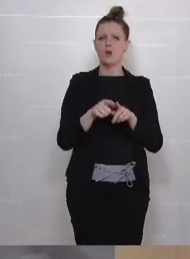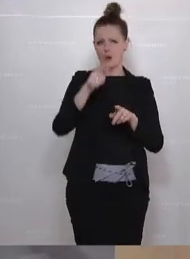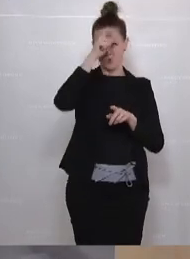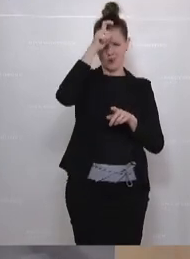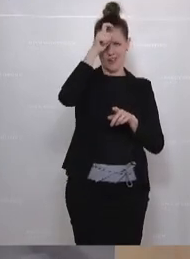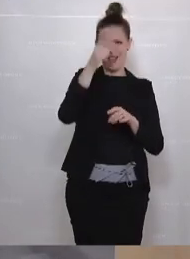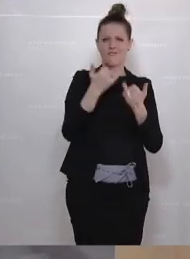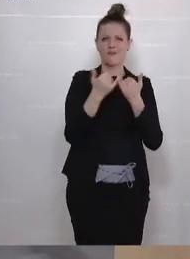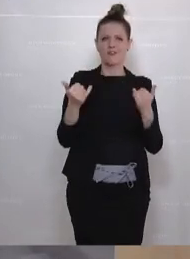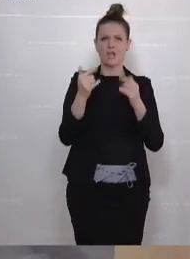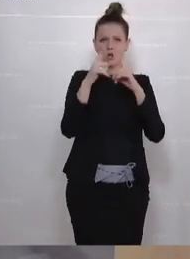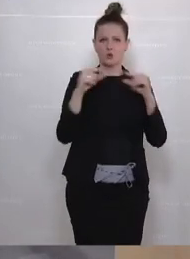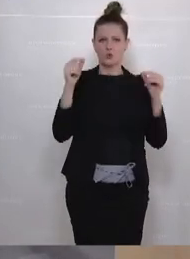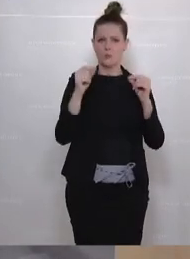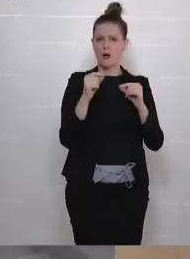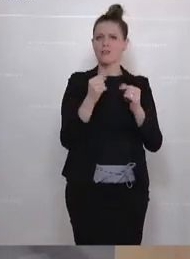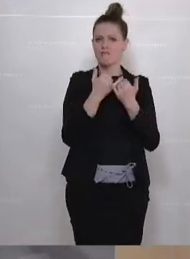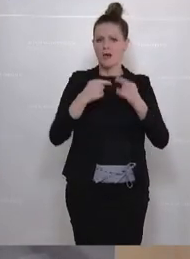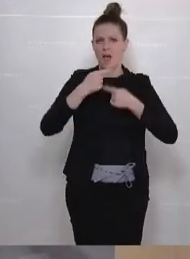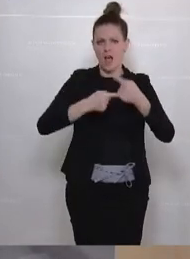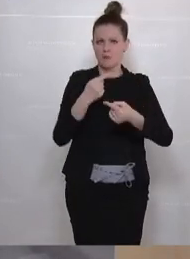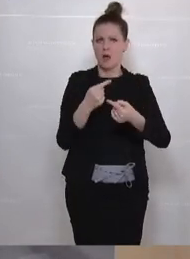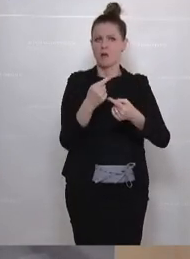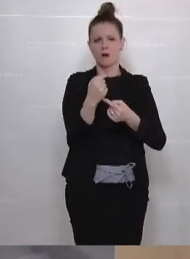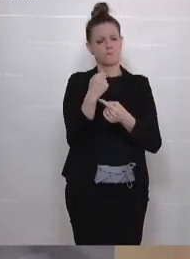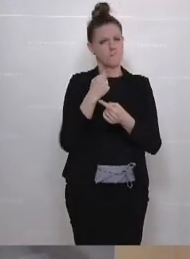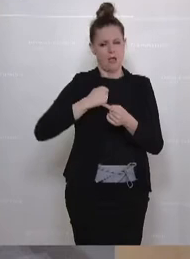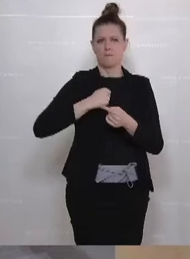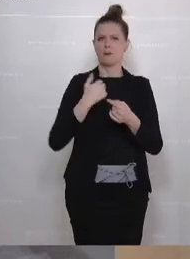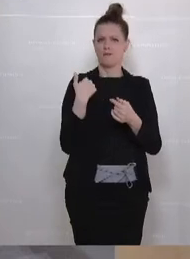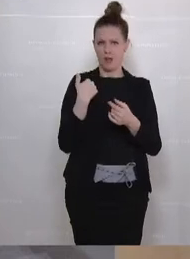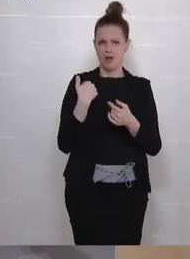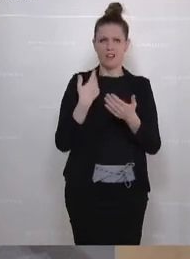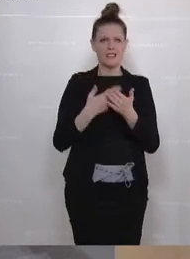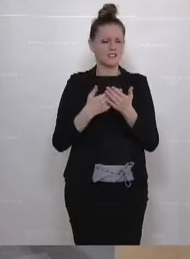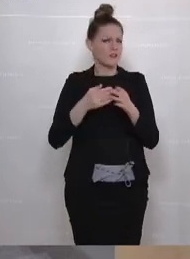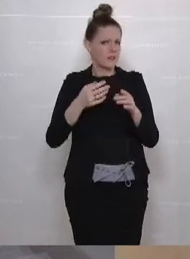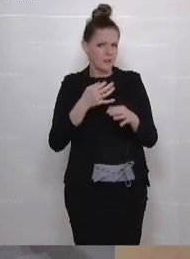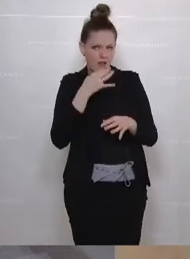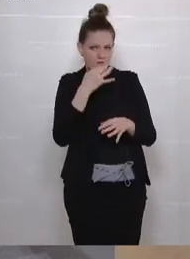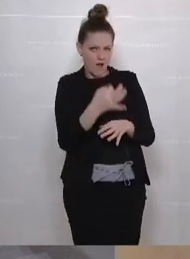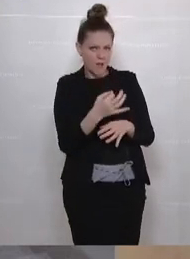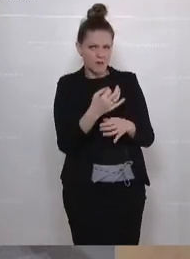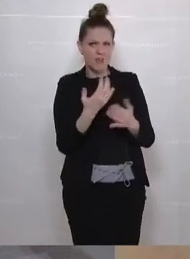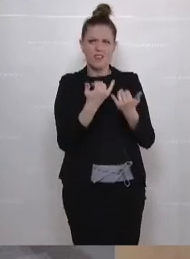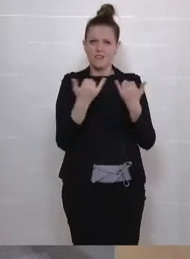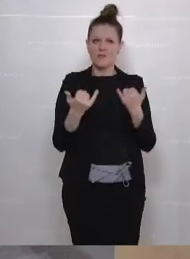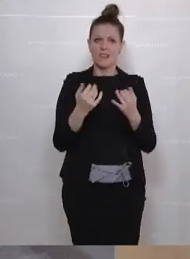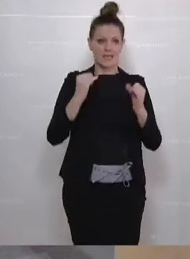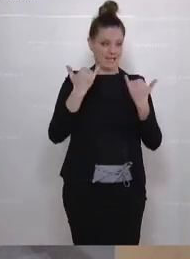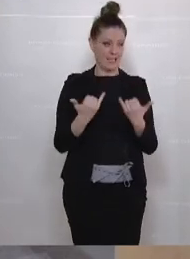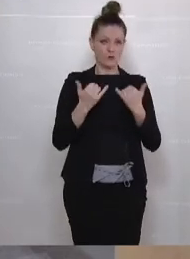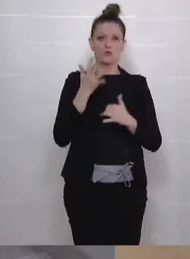in Zypern und das Eindringen in griechisches Hoheitsgebiet. Daher frage ich, wie beurteilen Sie die aktuellen und künftigen